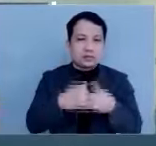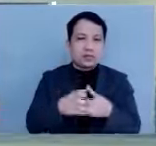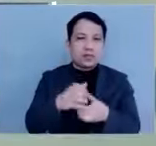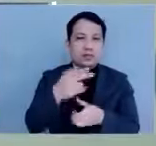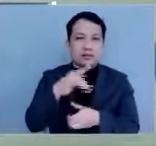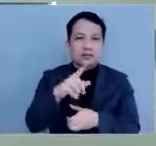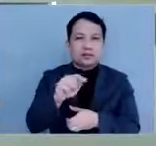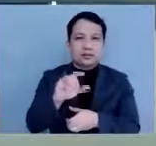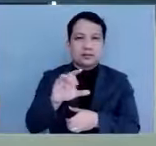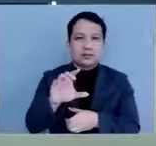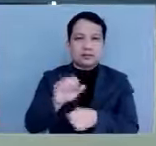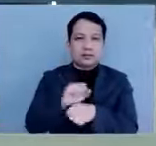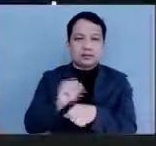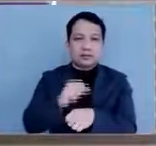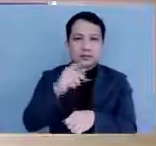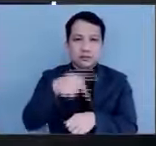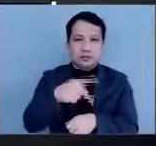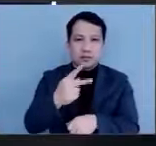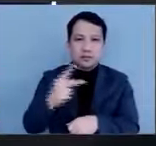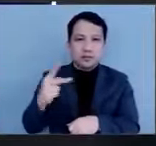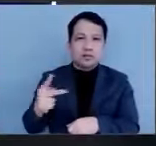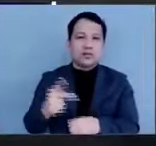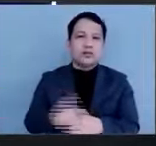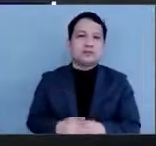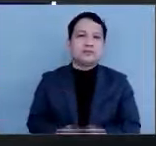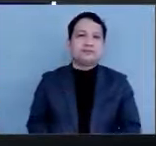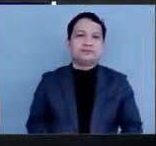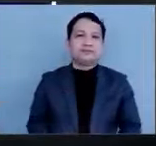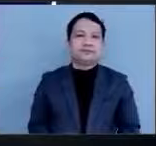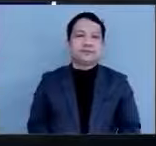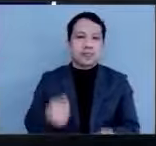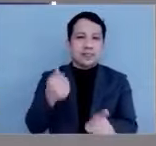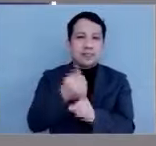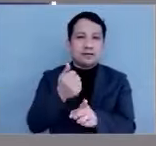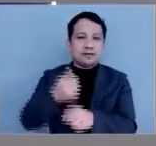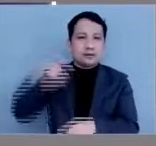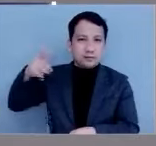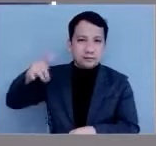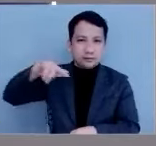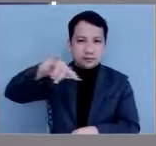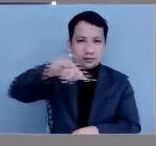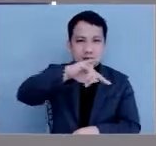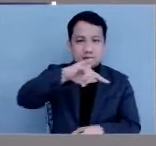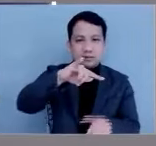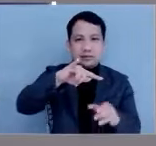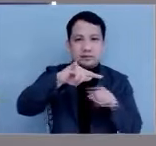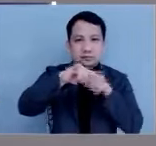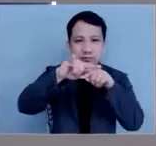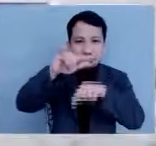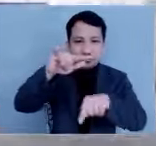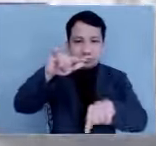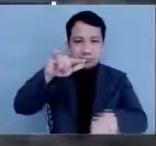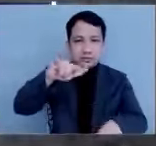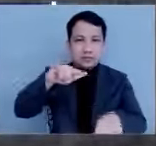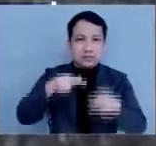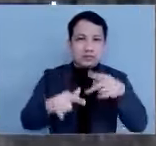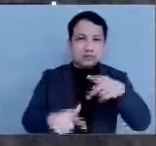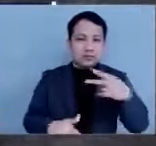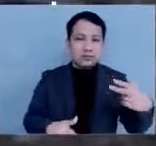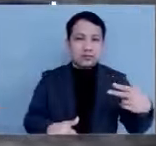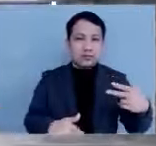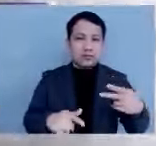Workers Party o PKK. Kasunod ng pag-atake sa aerospace company, binomba ng Turkish Air Force ang mga base ng PKK sa Iraq